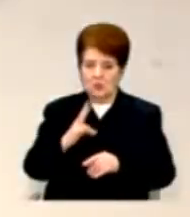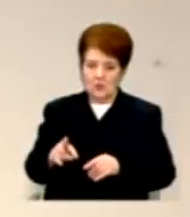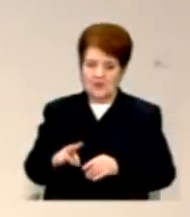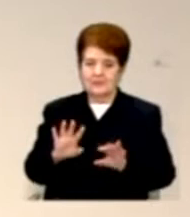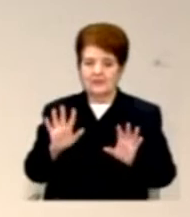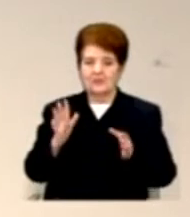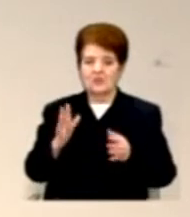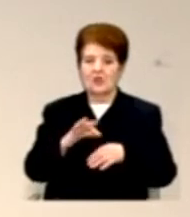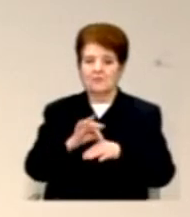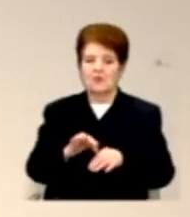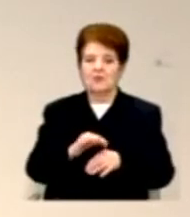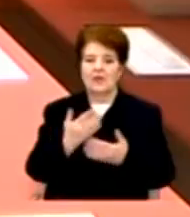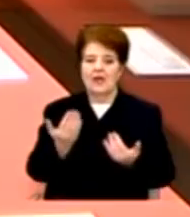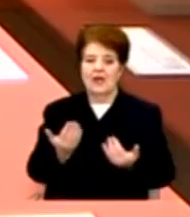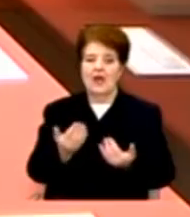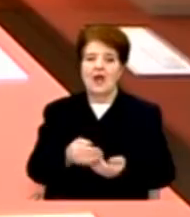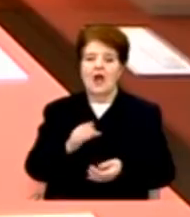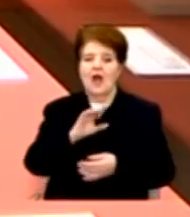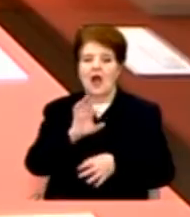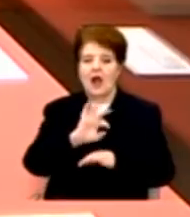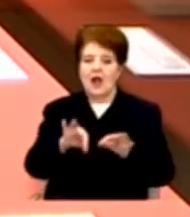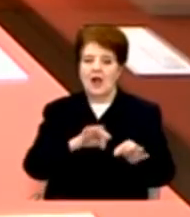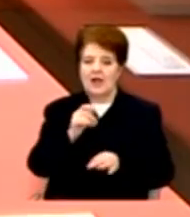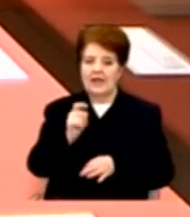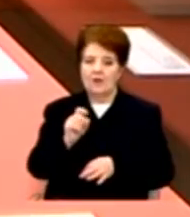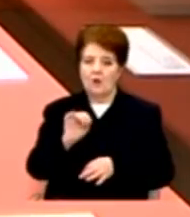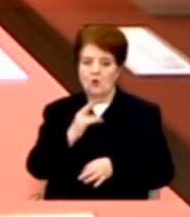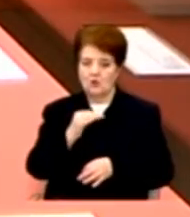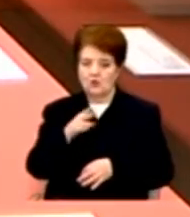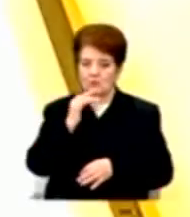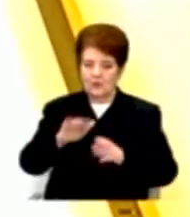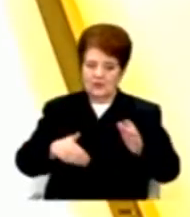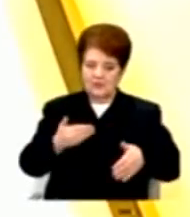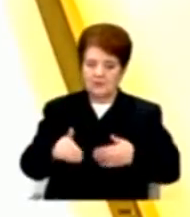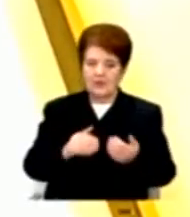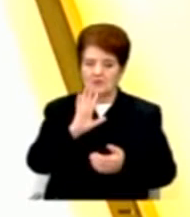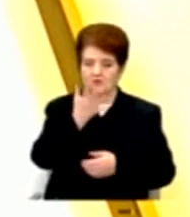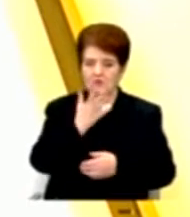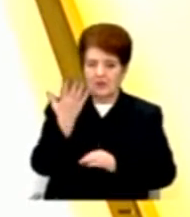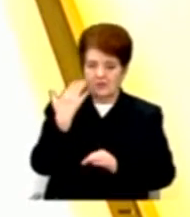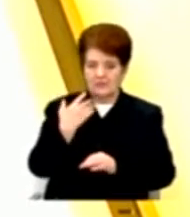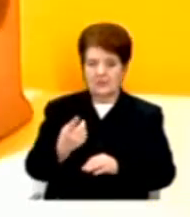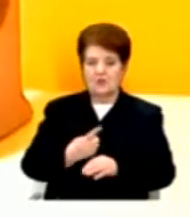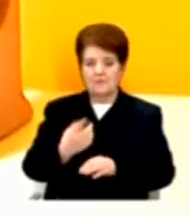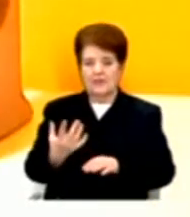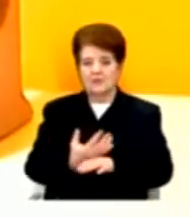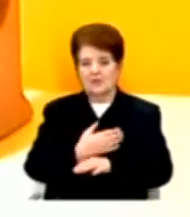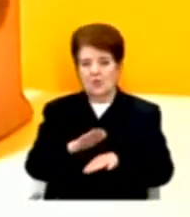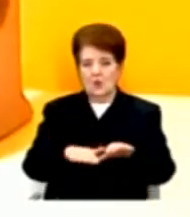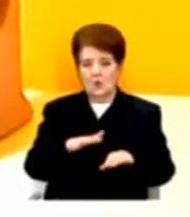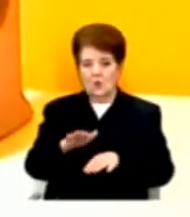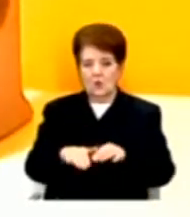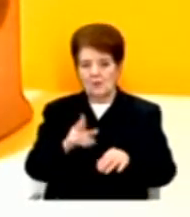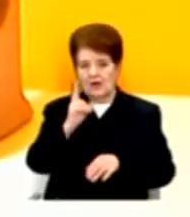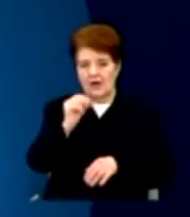ceremonii rituale și funerare. Arheologii spun că atunci când au început săpăturile, cu 5 ani în urmă, se așteptau să găsească urmele unui